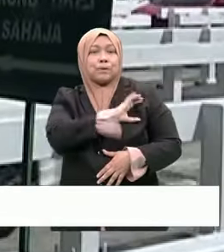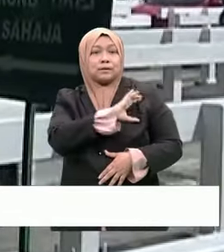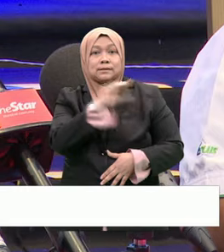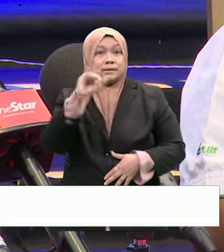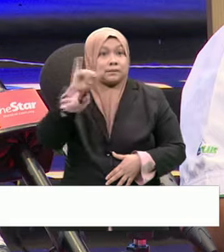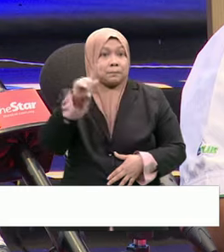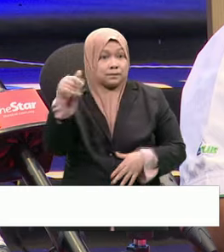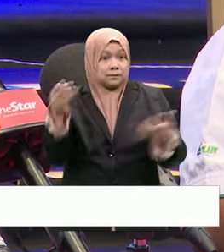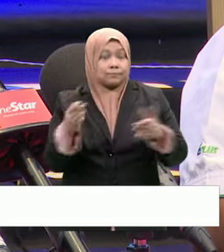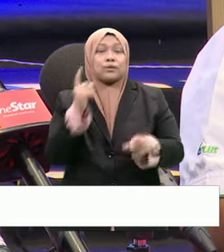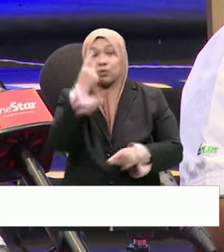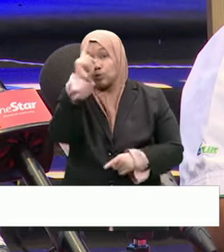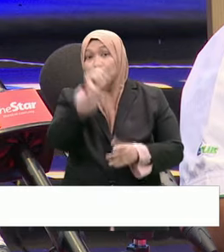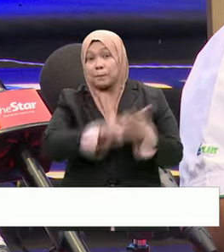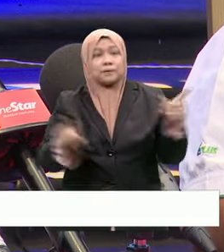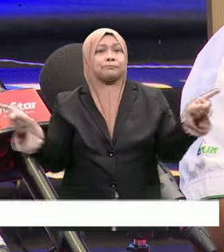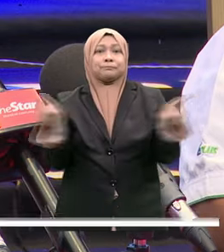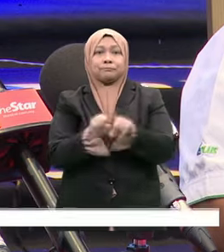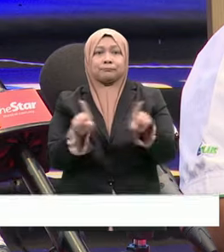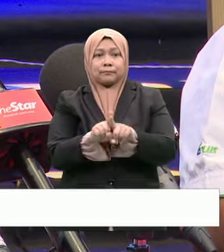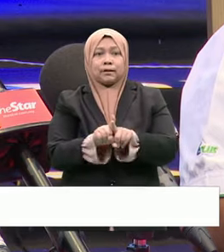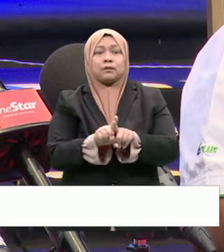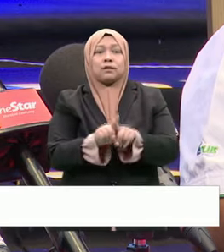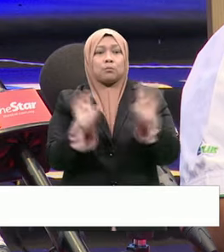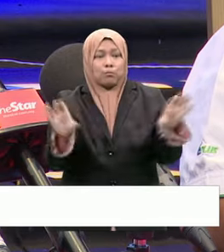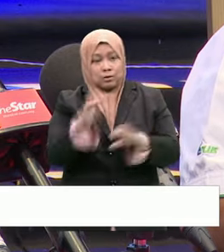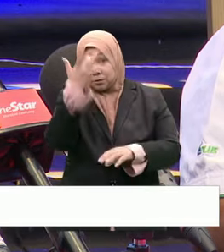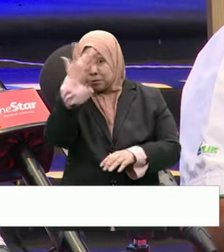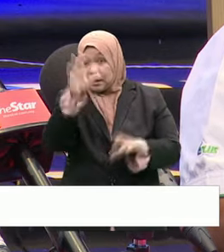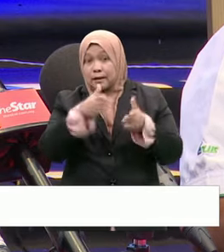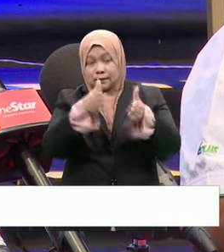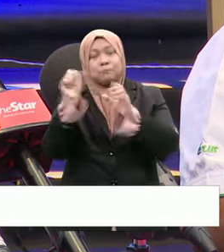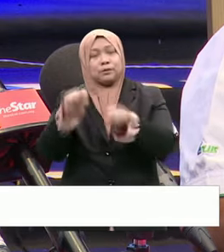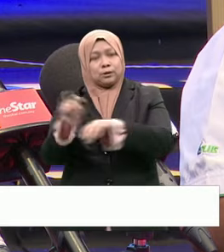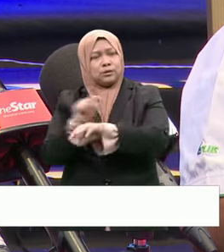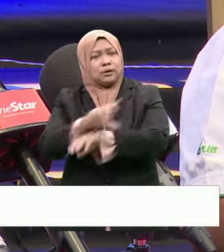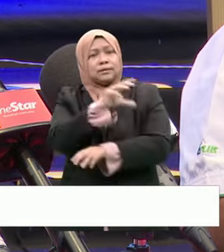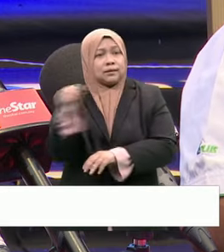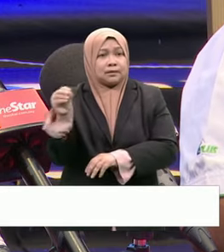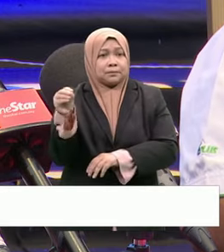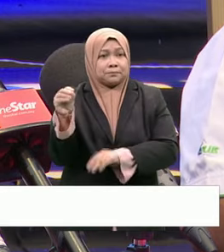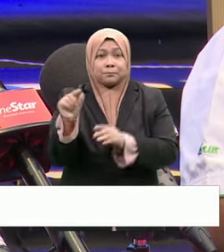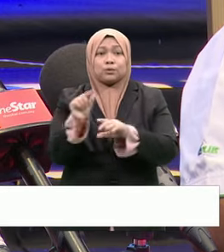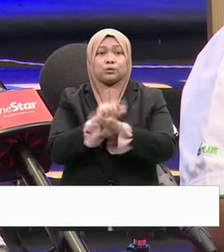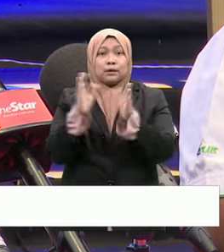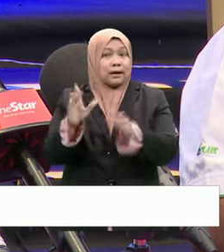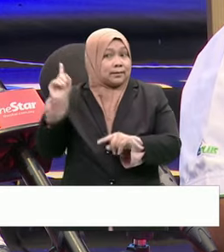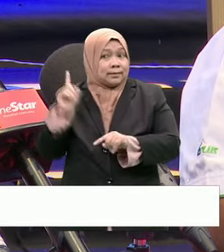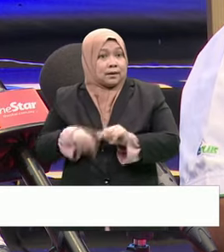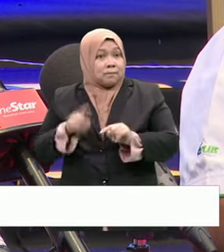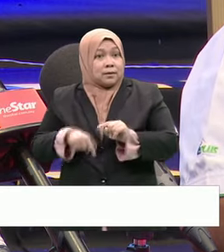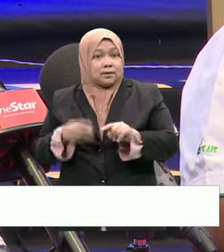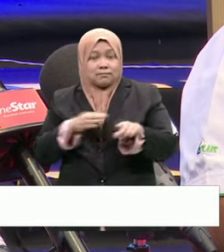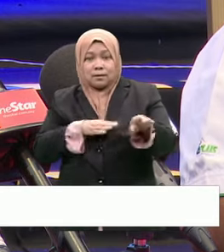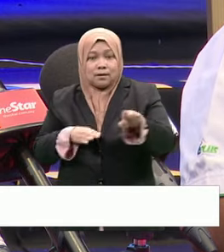JPG sini adalah untuk juga to validate that Smart Lane tu boleh digunakan jadi pengguna-penguna lain tak boleh kata